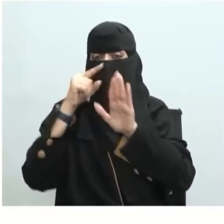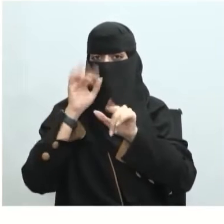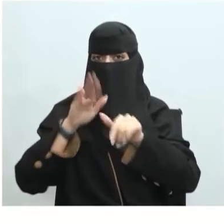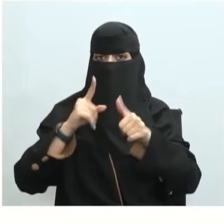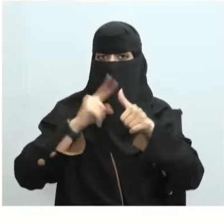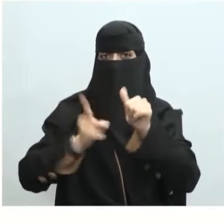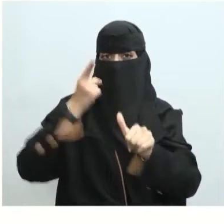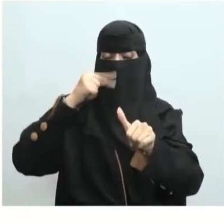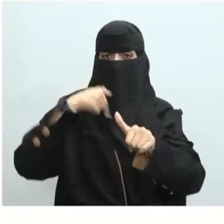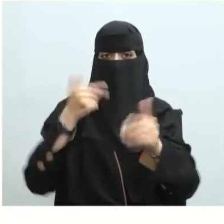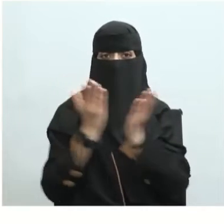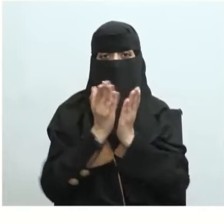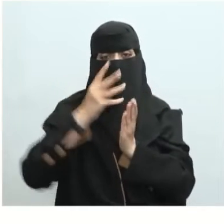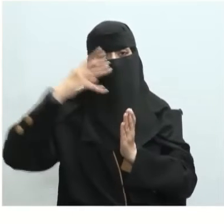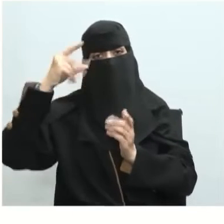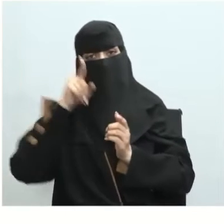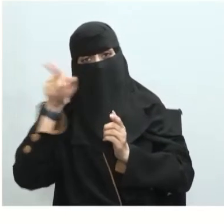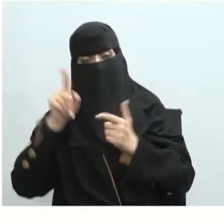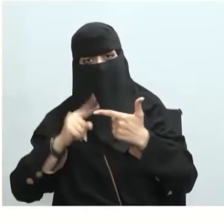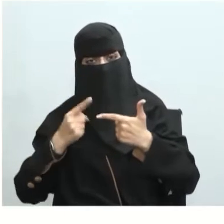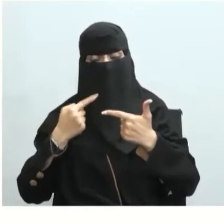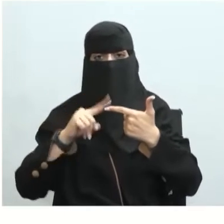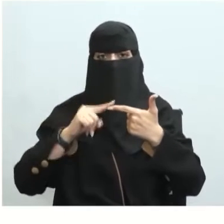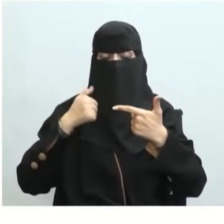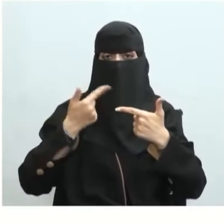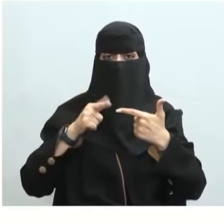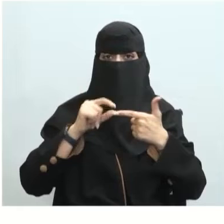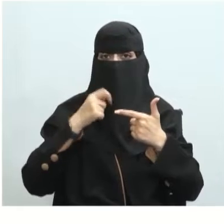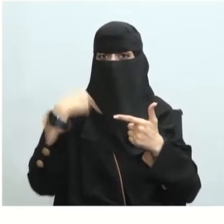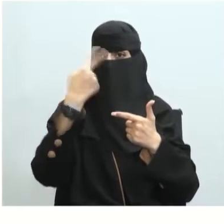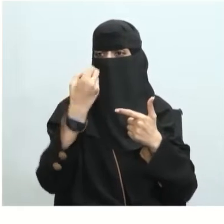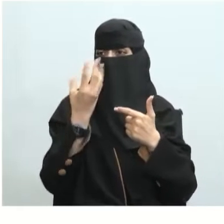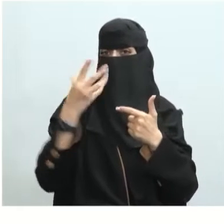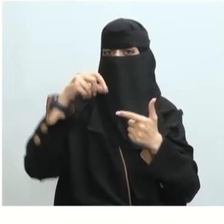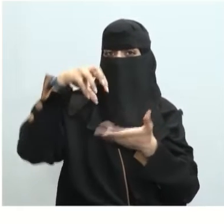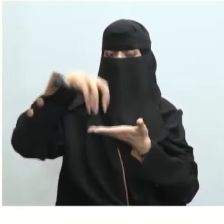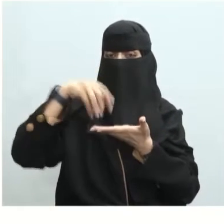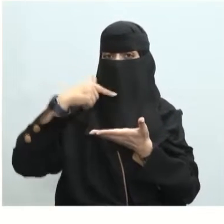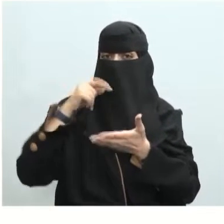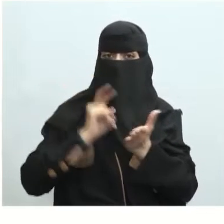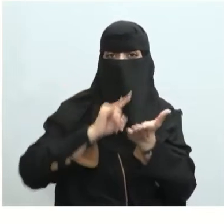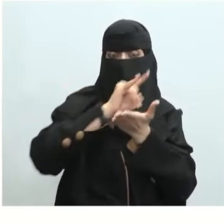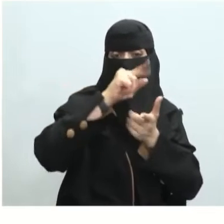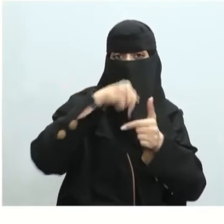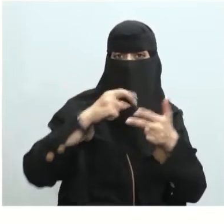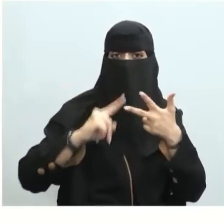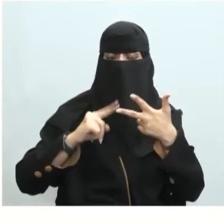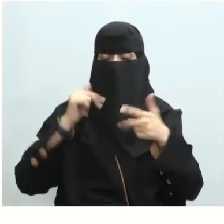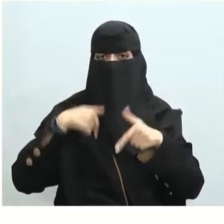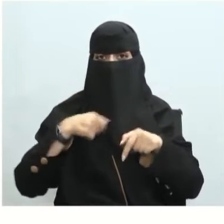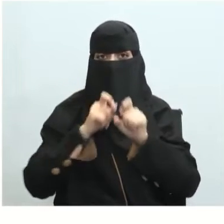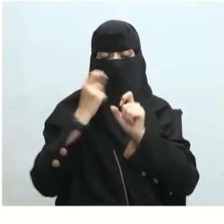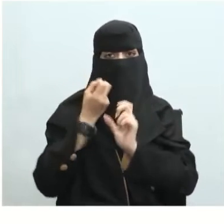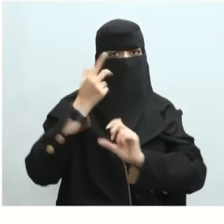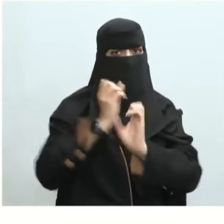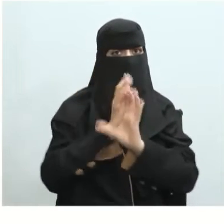العنوان الاول المدرسه التي احلم بها عنوان اخر اجمل مصيف والعنوان حريه الراي وحدودها والفرق